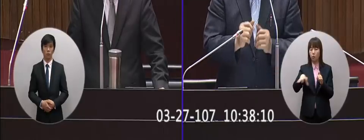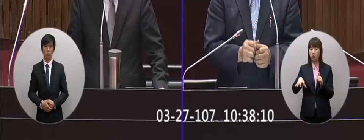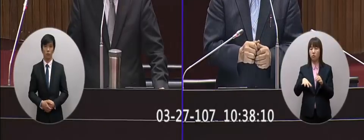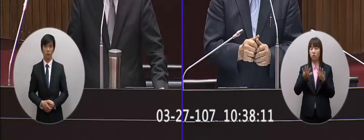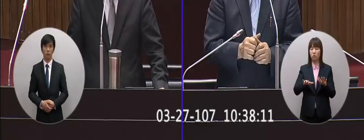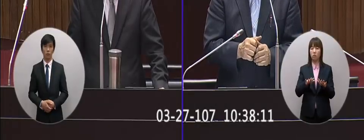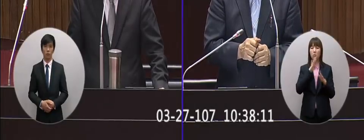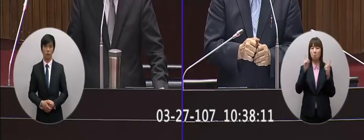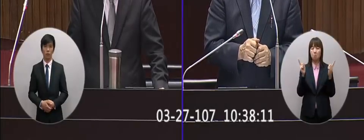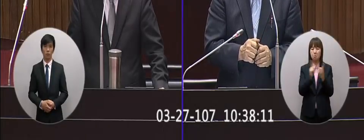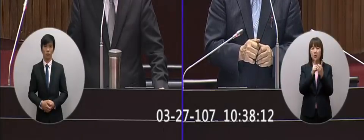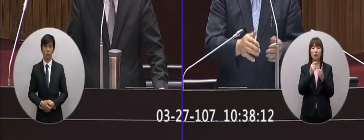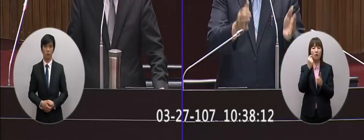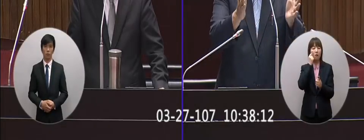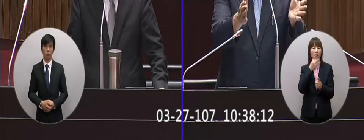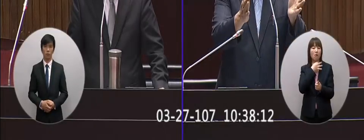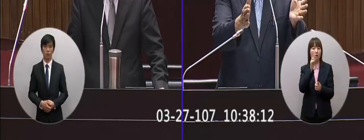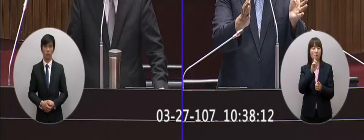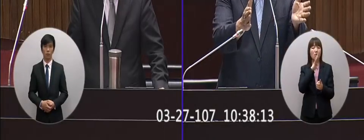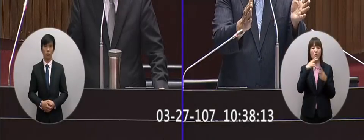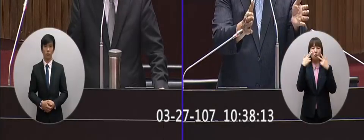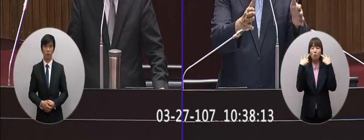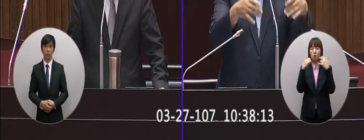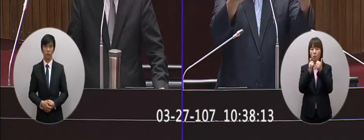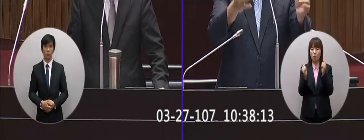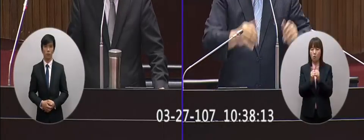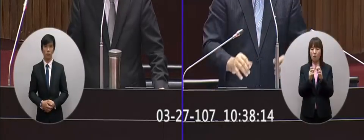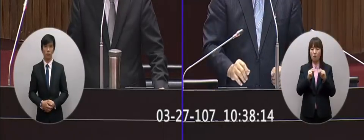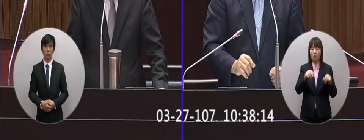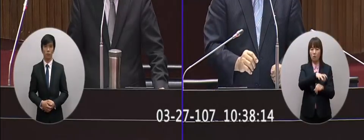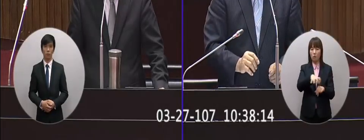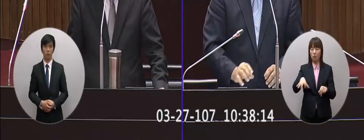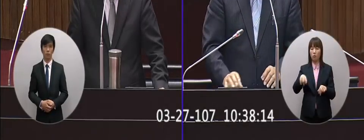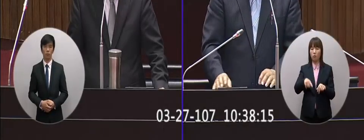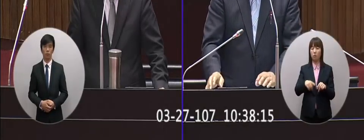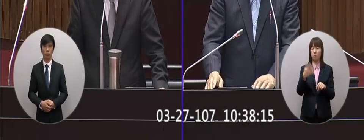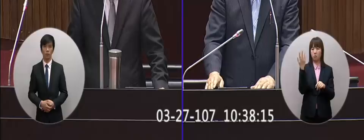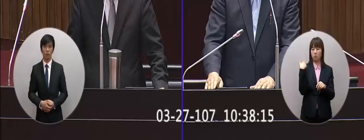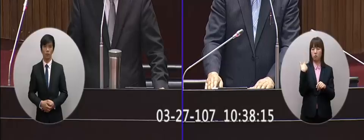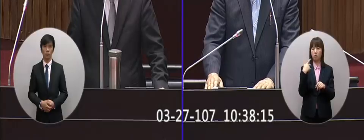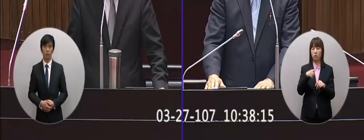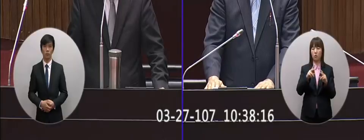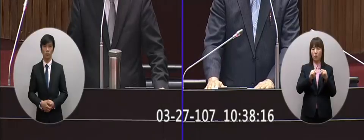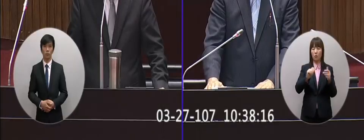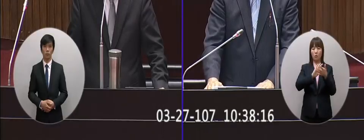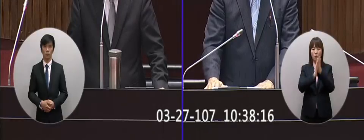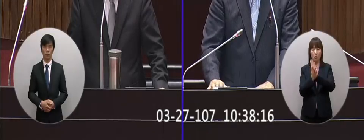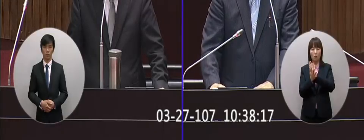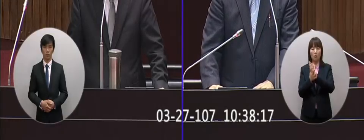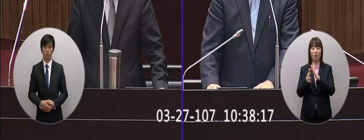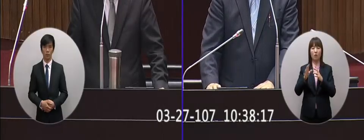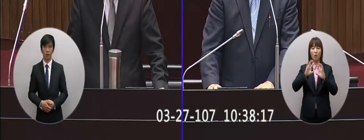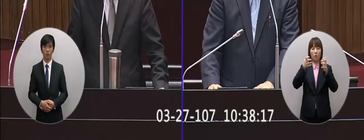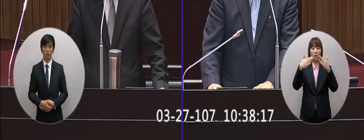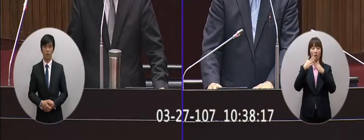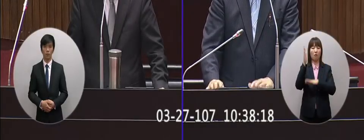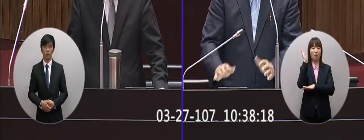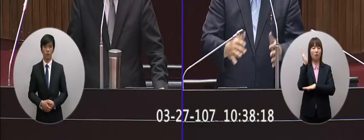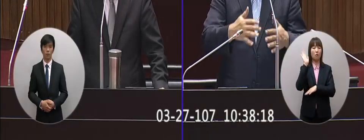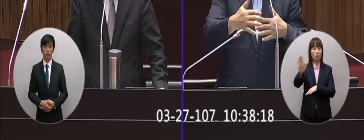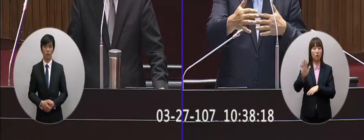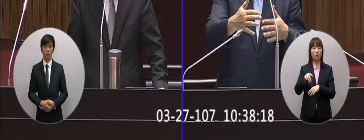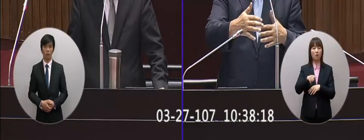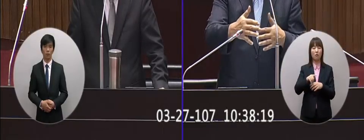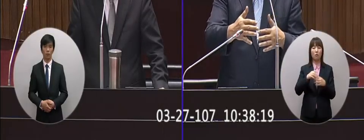是。 那现在我们碰到了一个困难，原住民族地区在过去把这个土地变成全面国有化的那个时